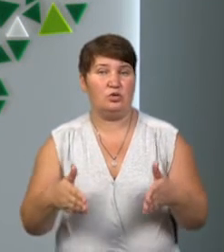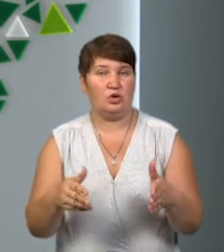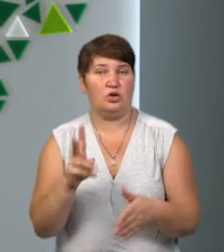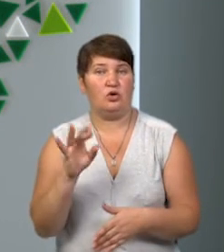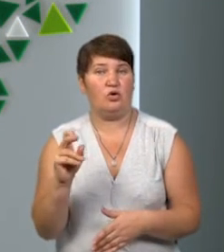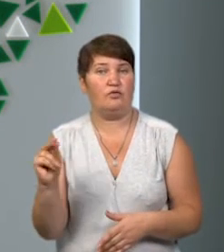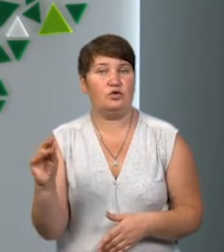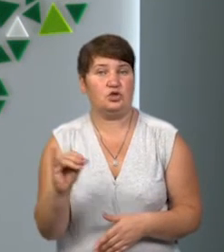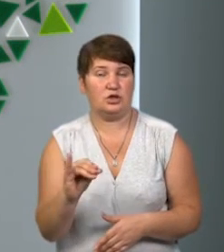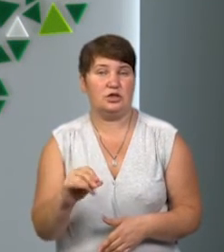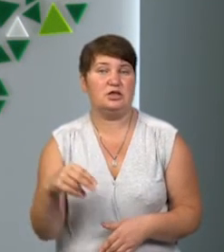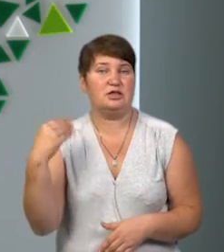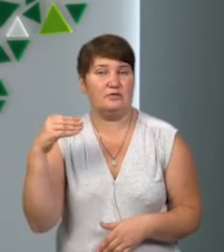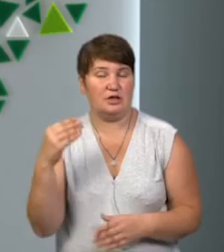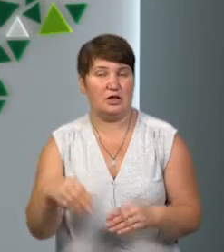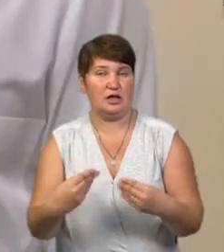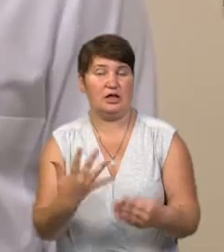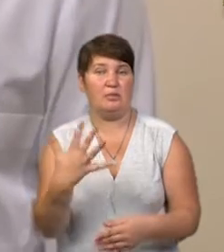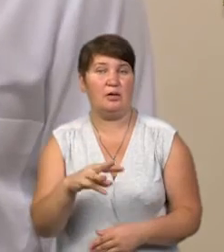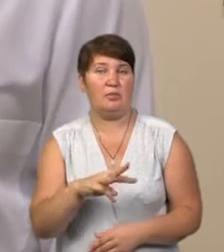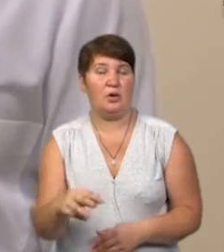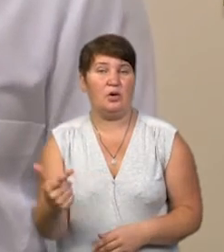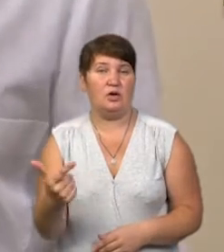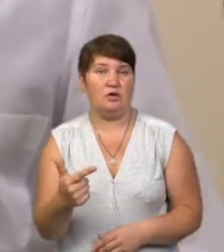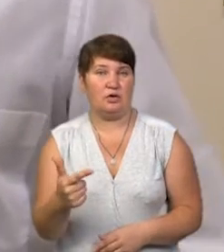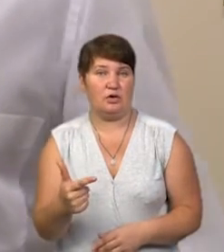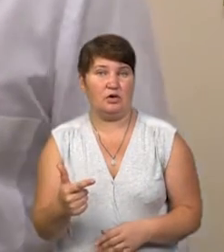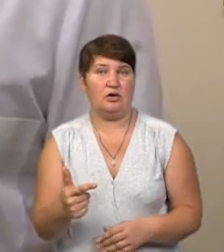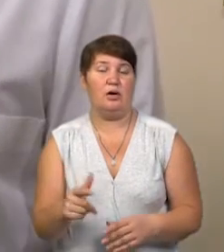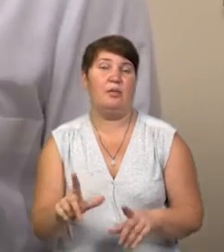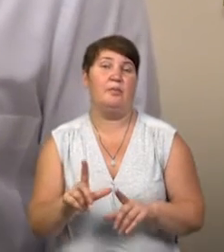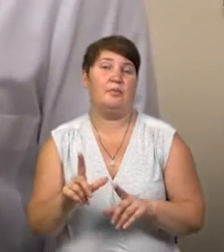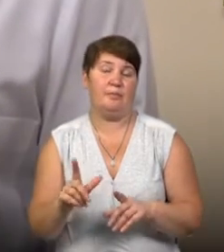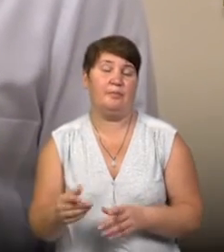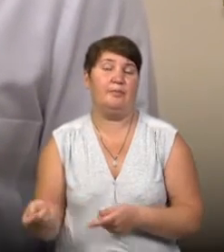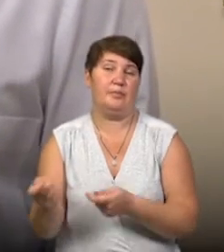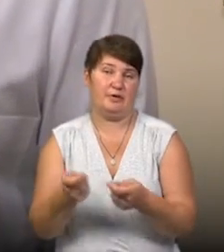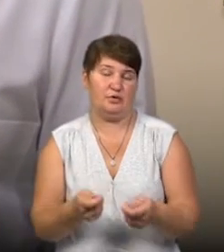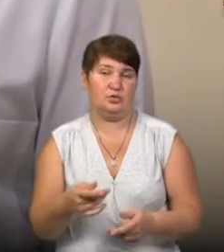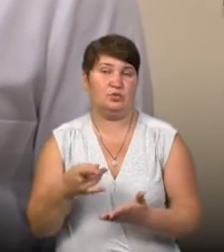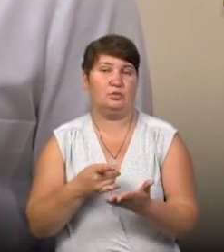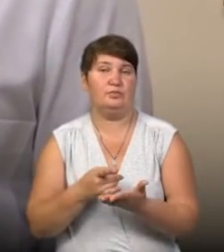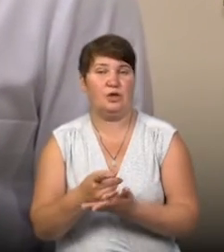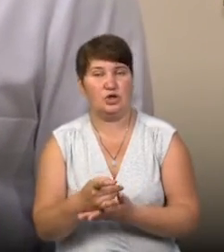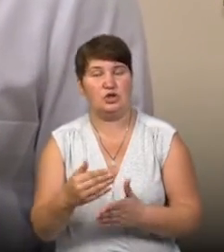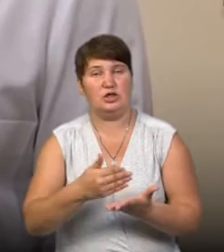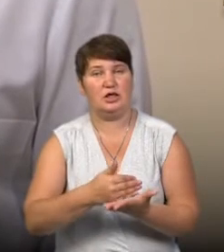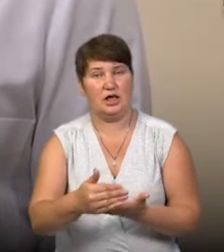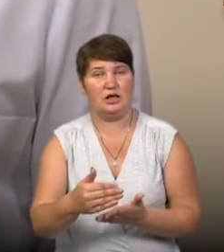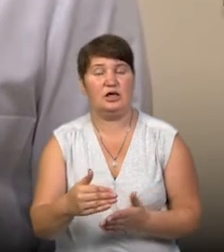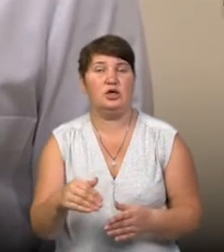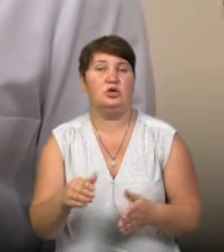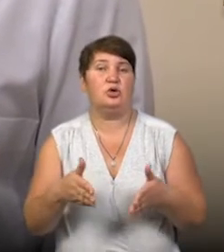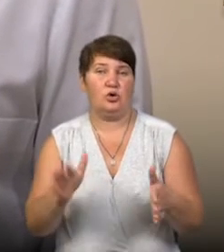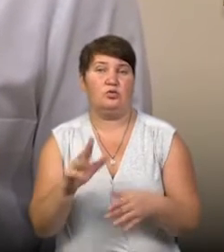Криховичі-Дзвиняч надали 5 мільйонів гривень. В суботу техніка заїде і дорога буде на 5 мільйонів відремонтована. Тобто від